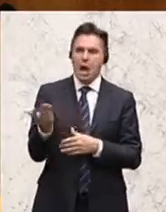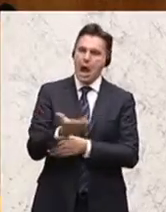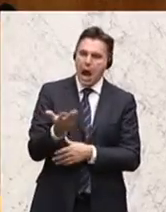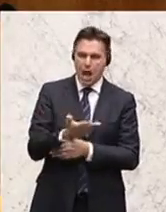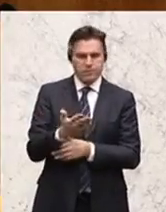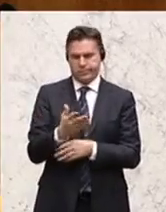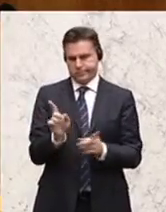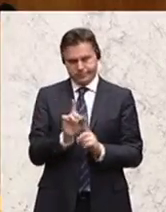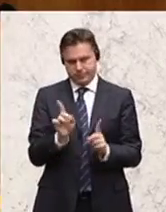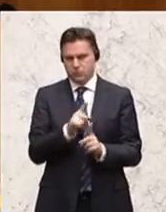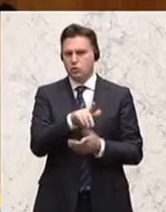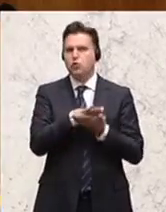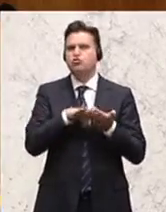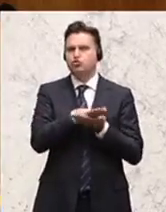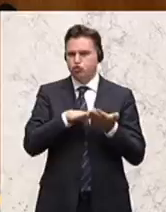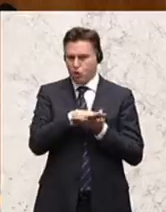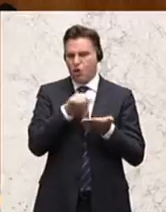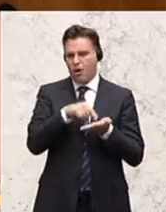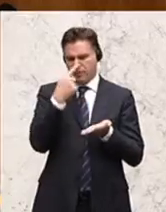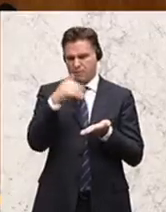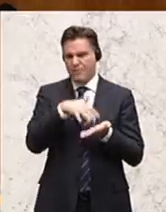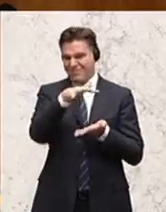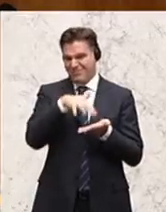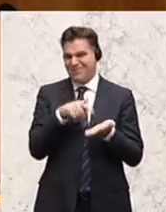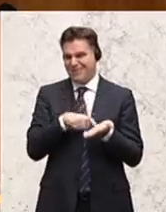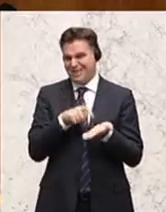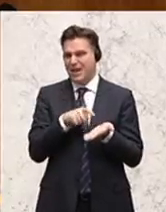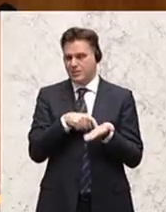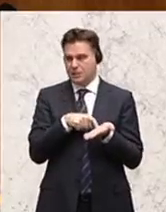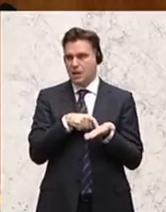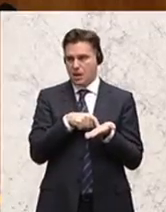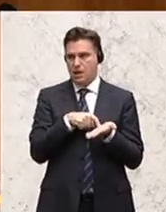diese Schokolade und diese Texte